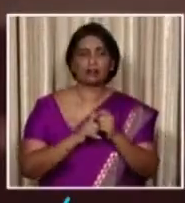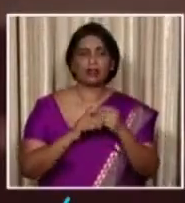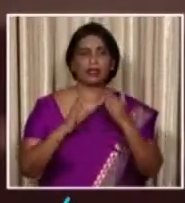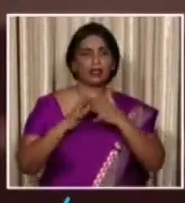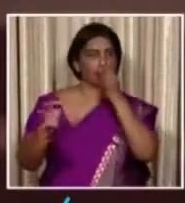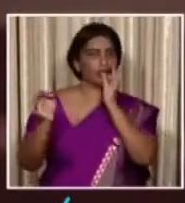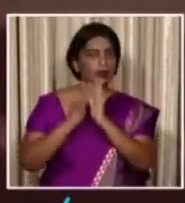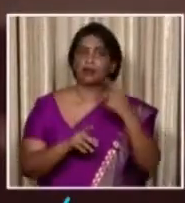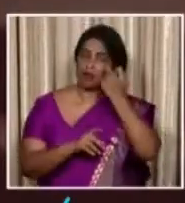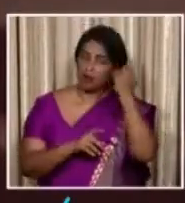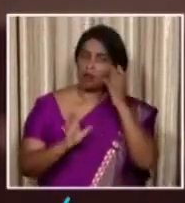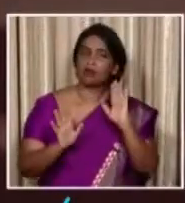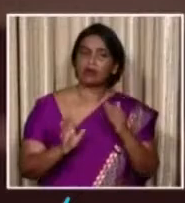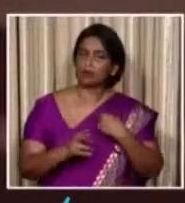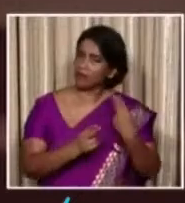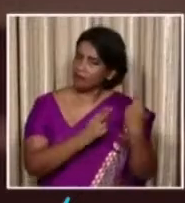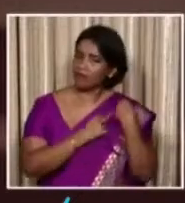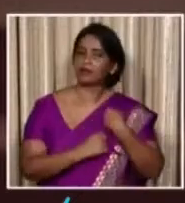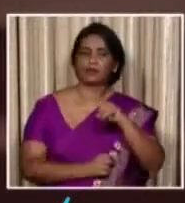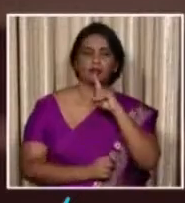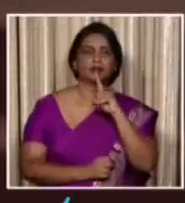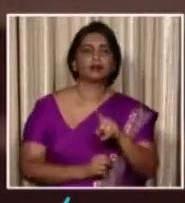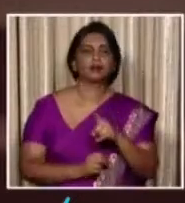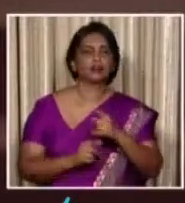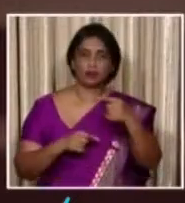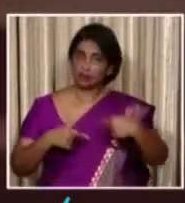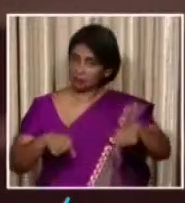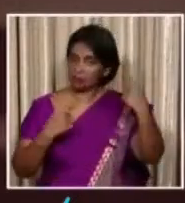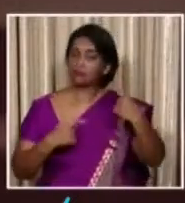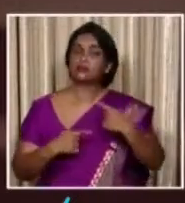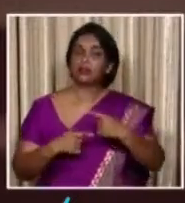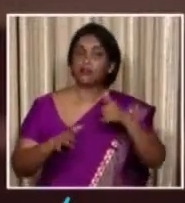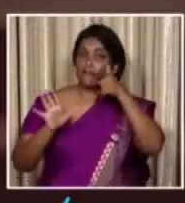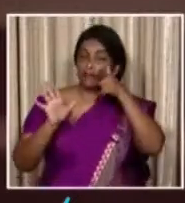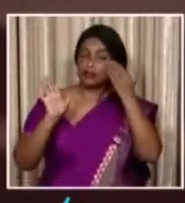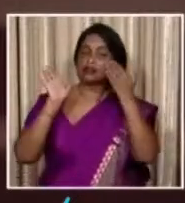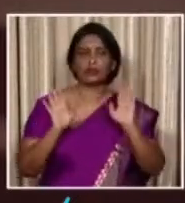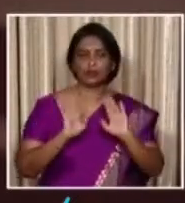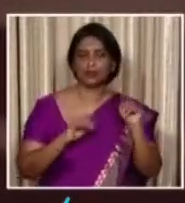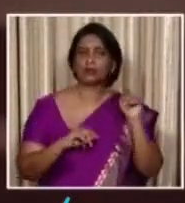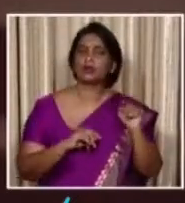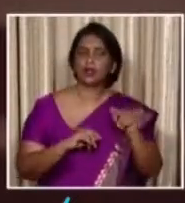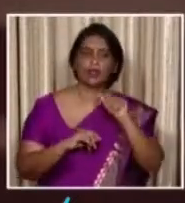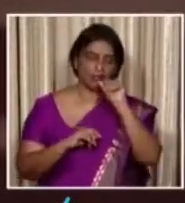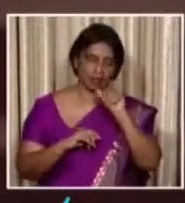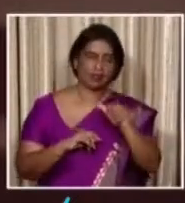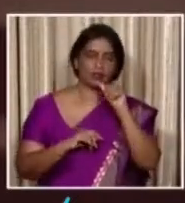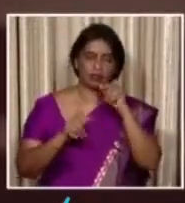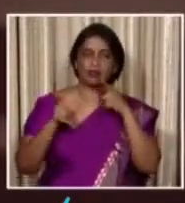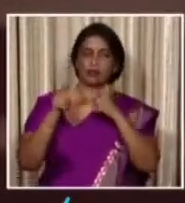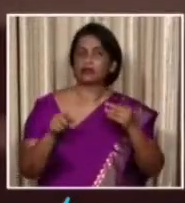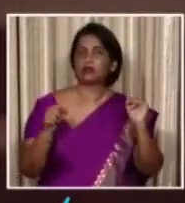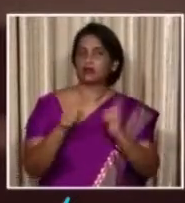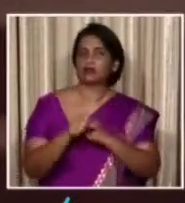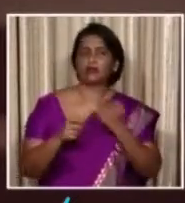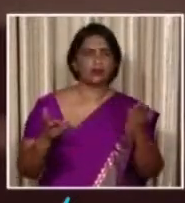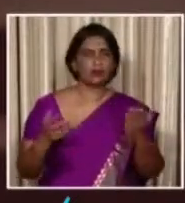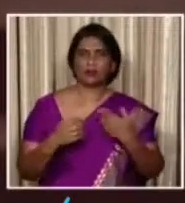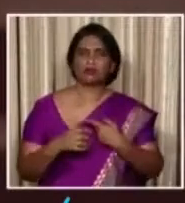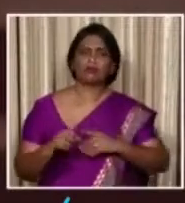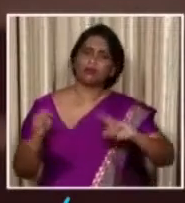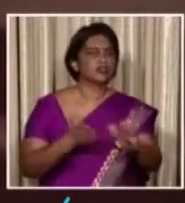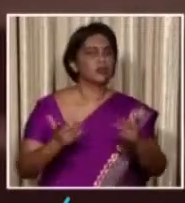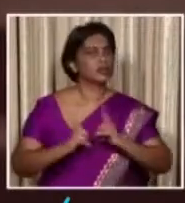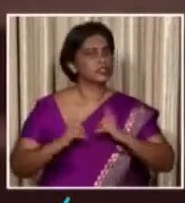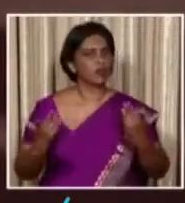ගෙවල් ගිනි තියන්න හිටන් ආවේ. මම වගකීමෙන් කියනවා නේ විපක්ෂ නායකතුම, මම වීඩියෝ කැප් දාලා මම පෙන්නනවා. මම ඇත්ත මේ මිනිස්සු අරපේකත් වැරදි. මම නම් කියන්නේ